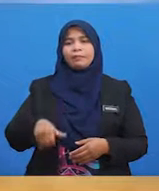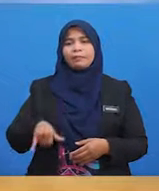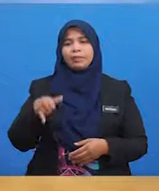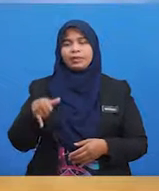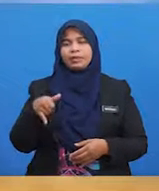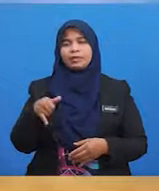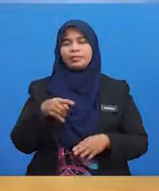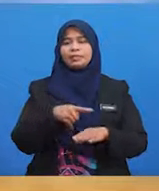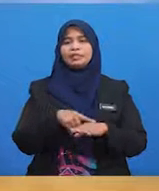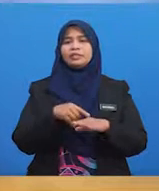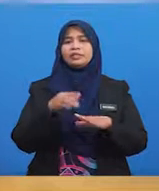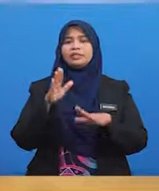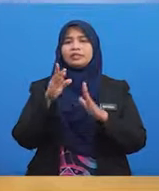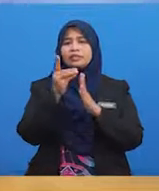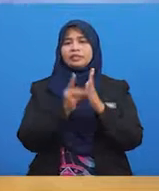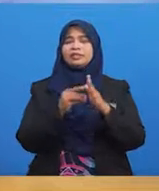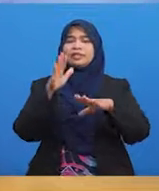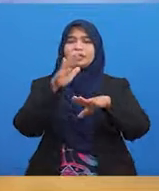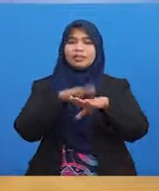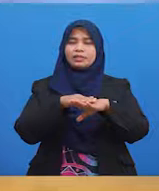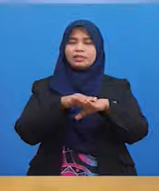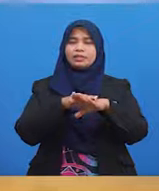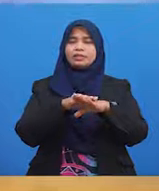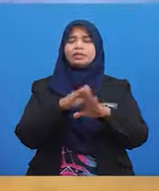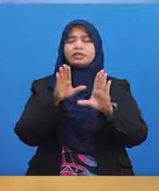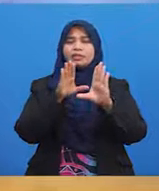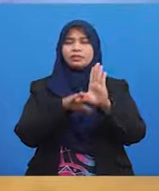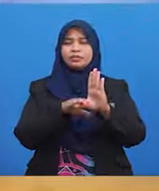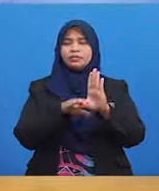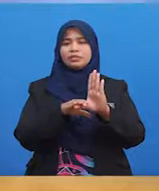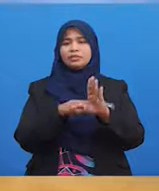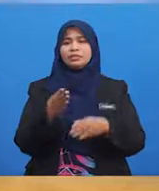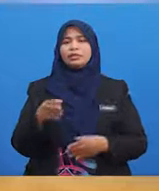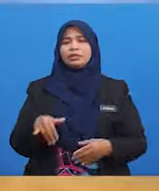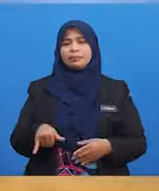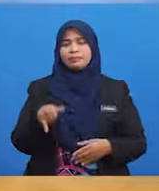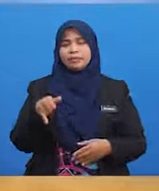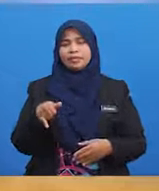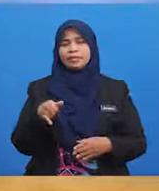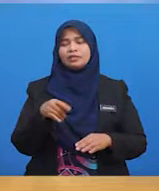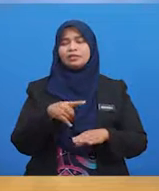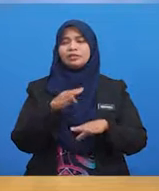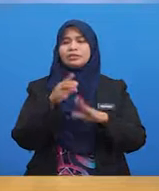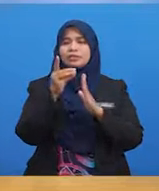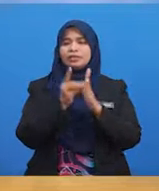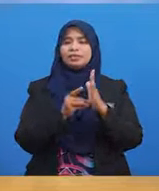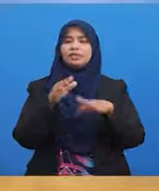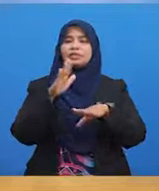di atas kerusi. Beg di atas